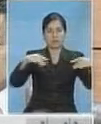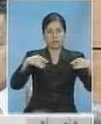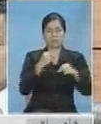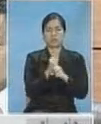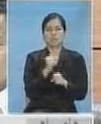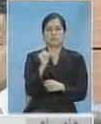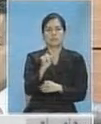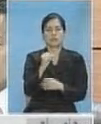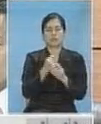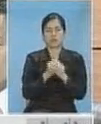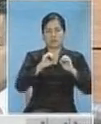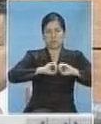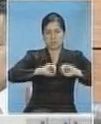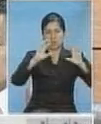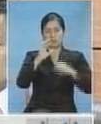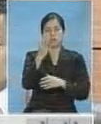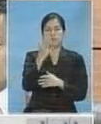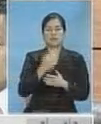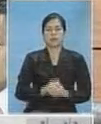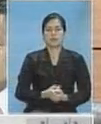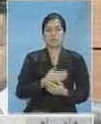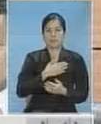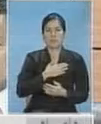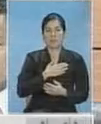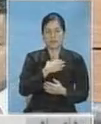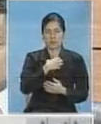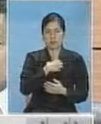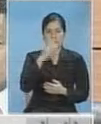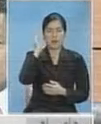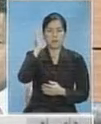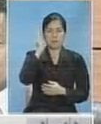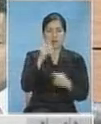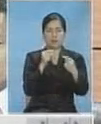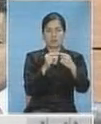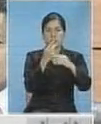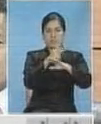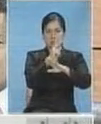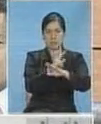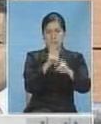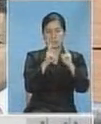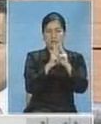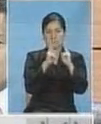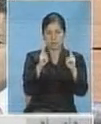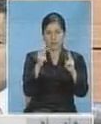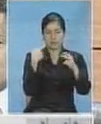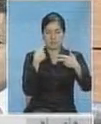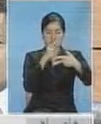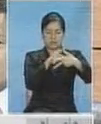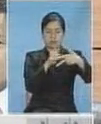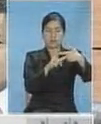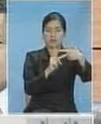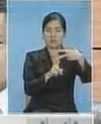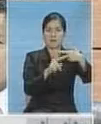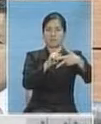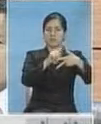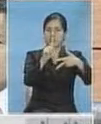าพและไม่โปร่งใสผมอยากอภิปรายถึงท่านประธานกรรมาธิการใน3เรื่องด้วยกันเรื่องที่1ก็คือในเรื่องของ